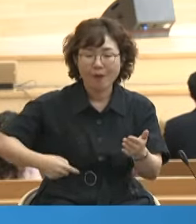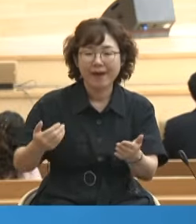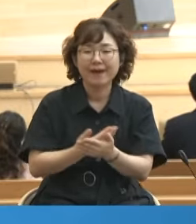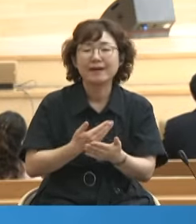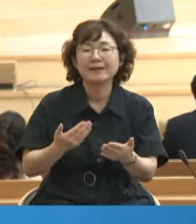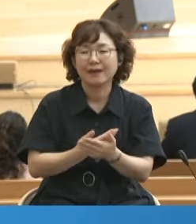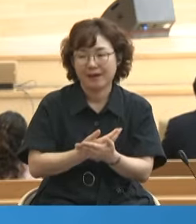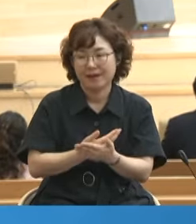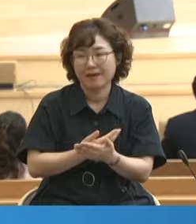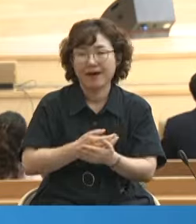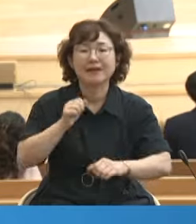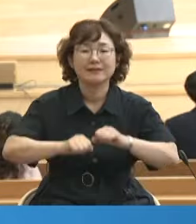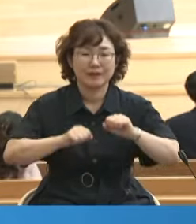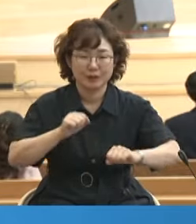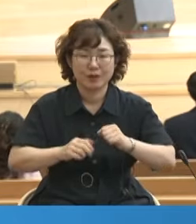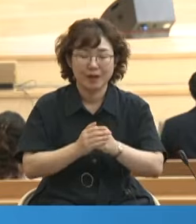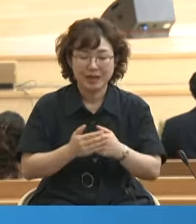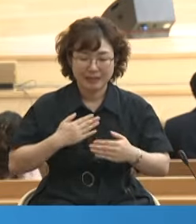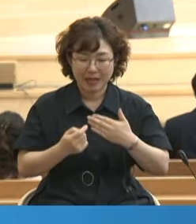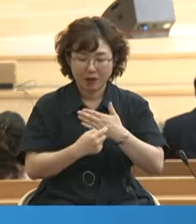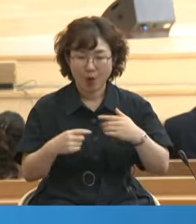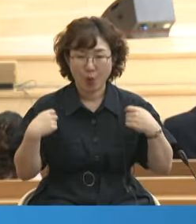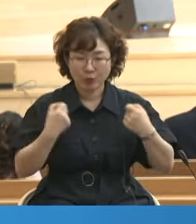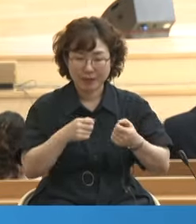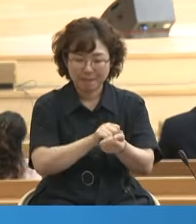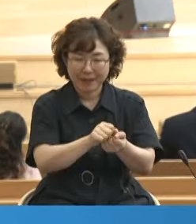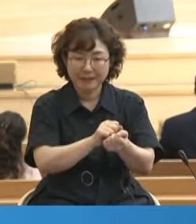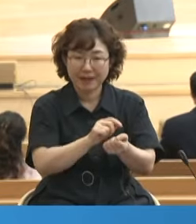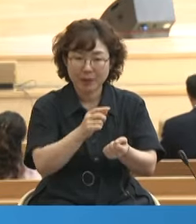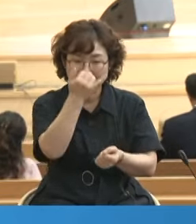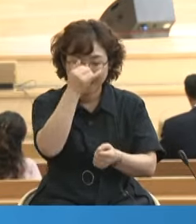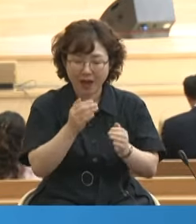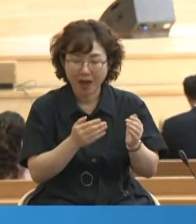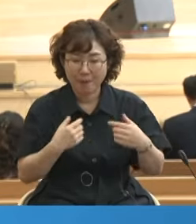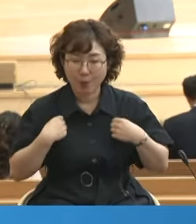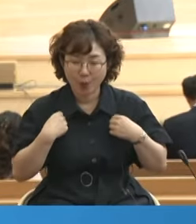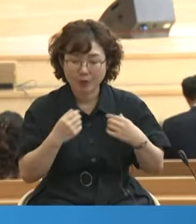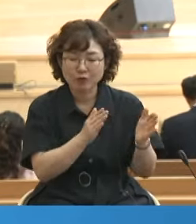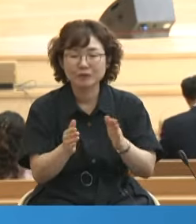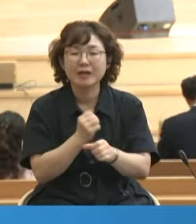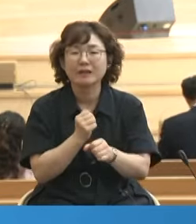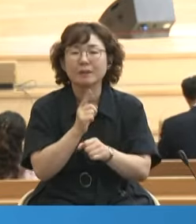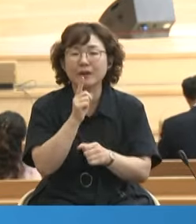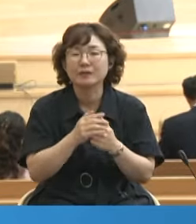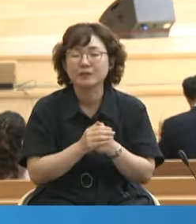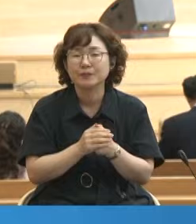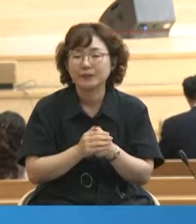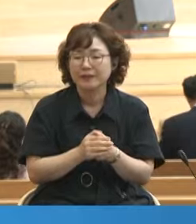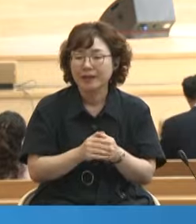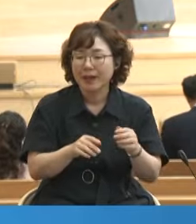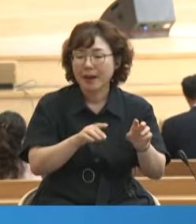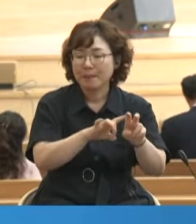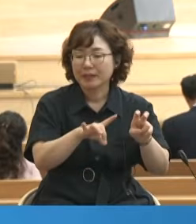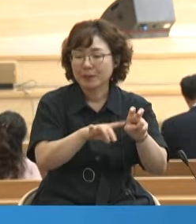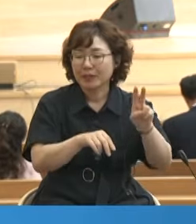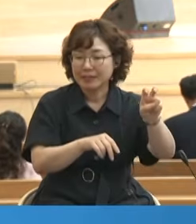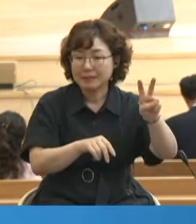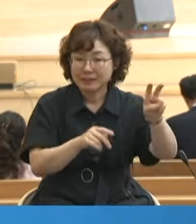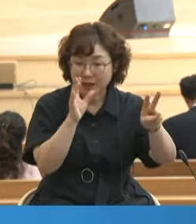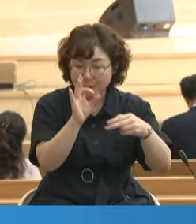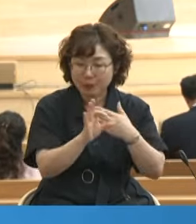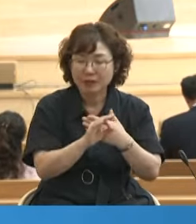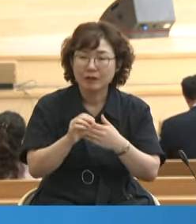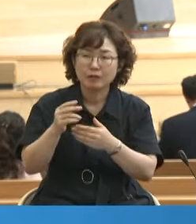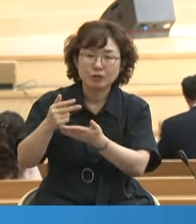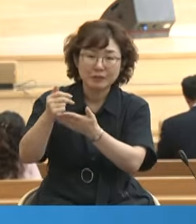회개한다. 두루마기를 빤다. 예복을 준비한다. 여러분 기억나십니까? 마태복음 22장에 보면 우리 주님이